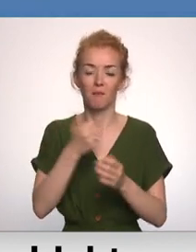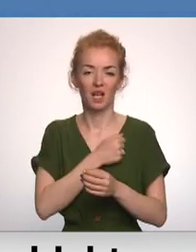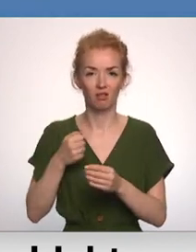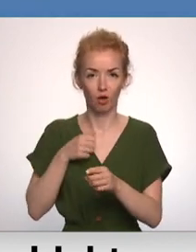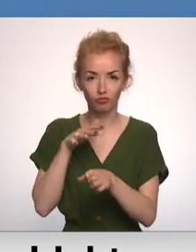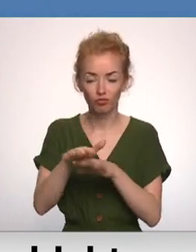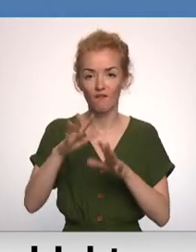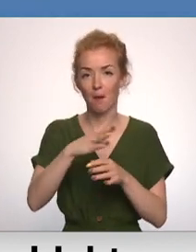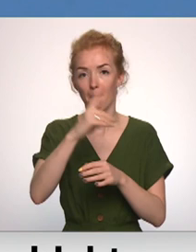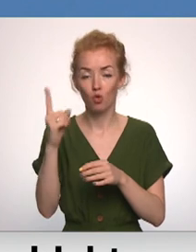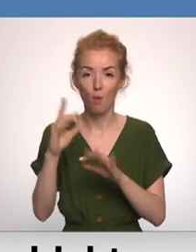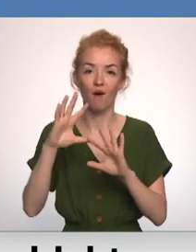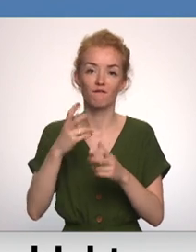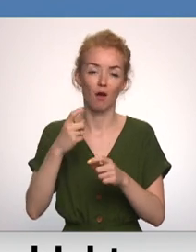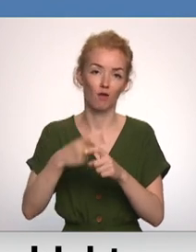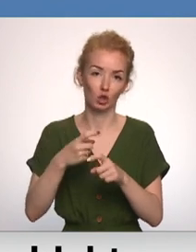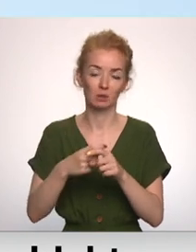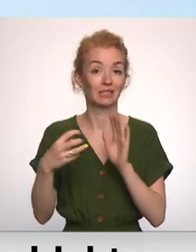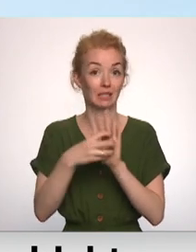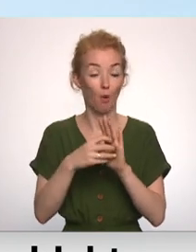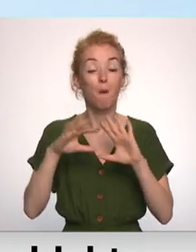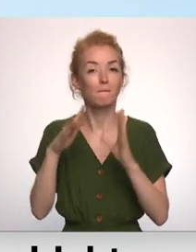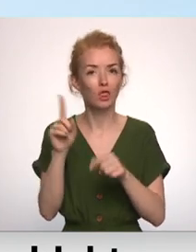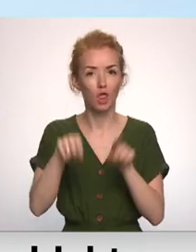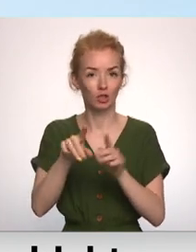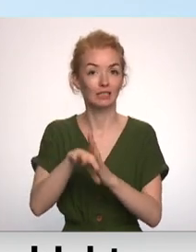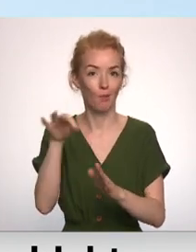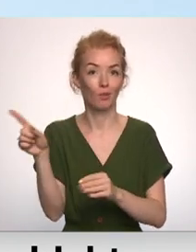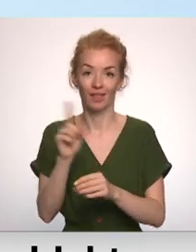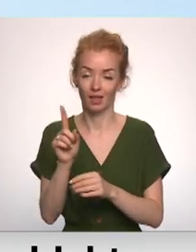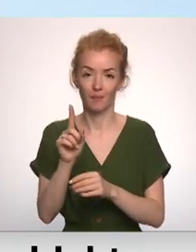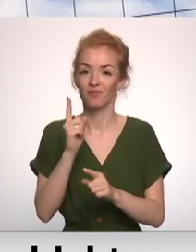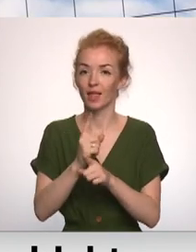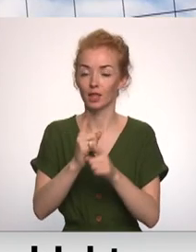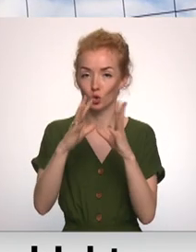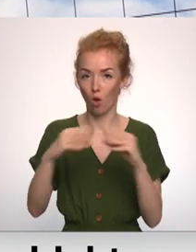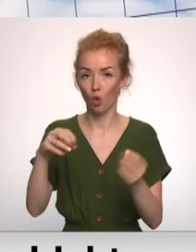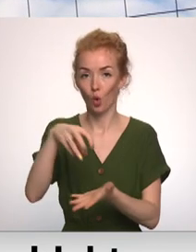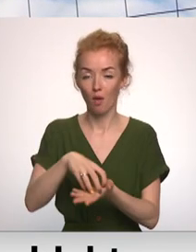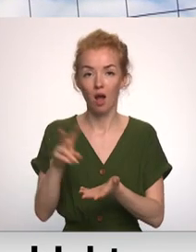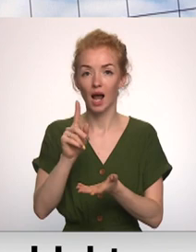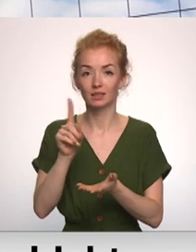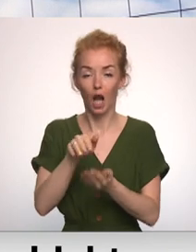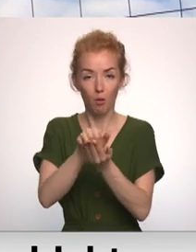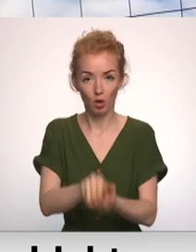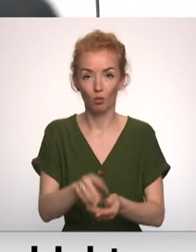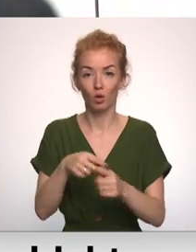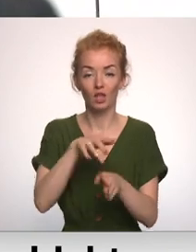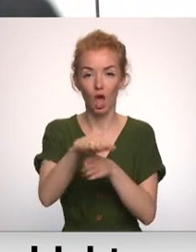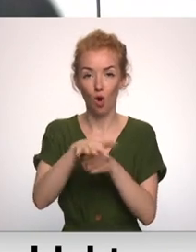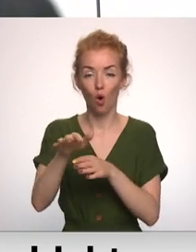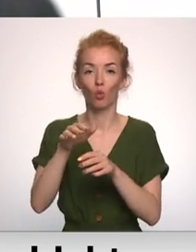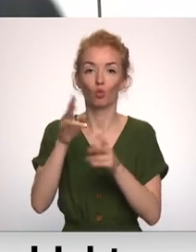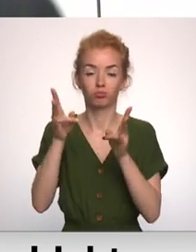ietver padomju varas vai nacisma simbolus. Tomēr ir vairāki izņēmumi. Nav nojaucami objekti, kas atrodas apbedījuma un terora upuru